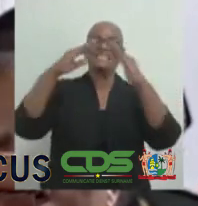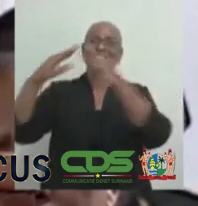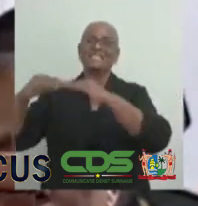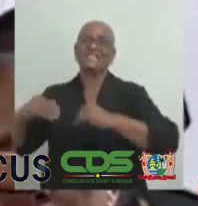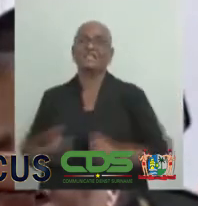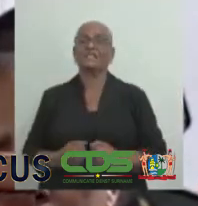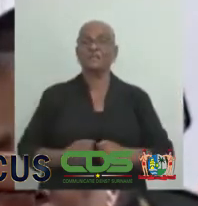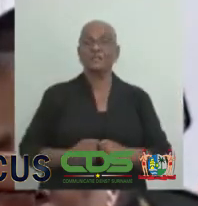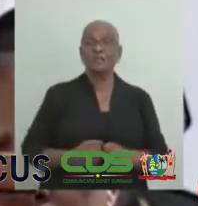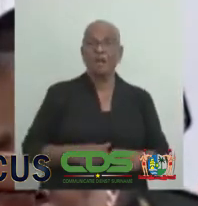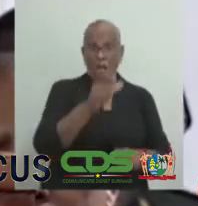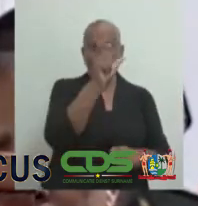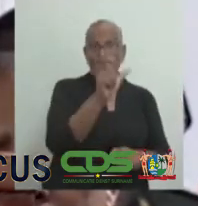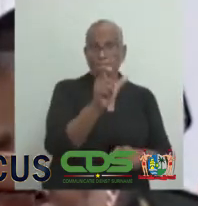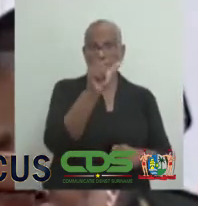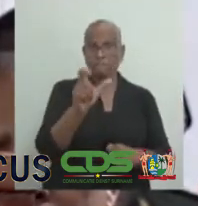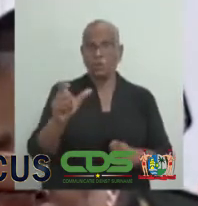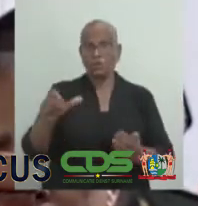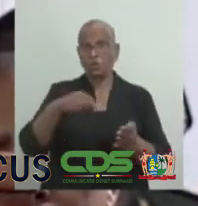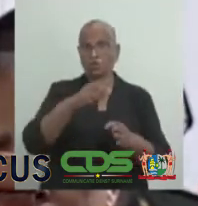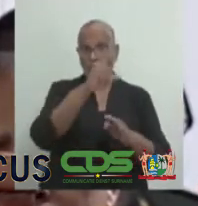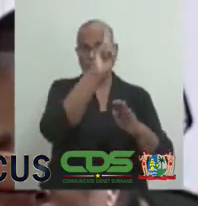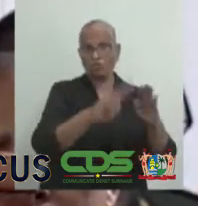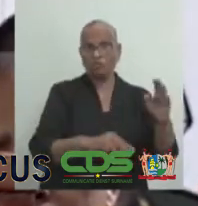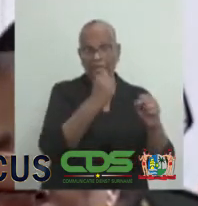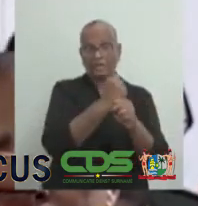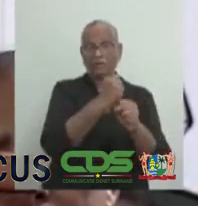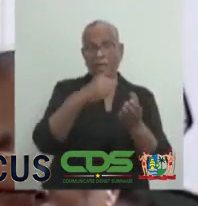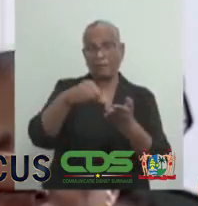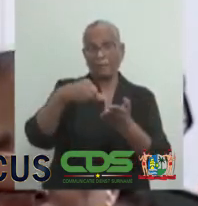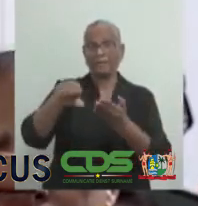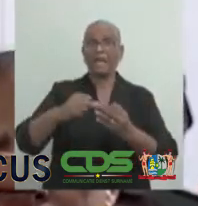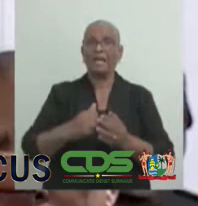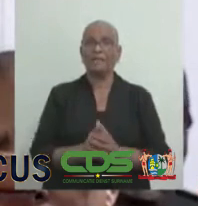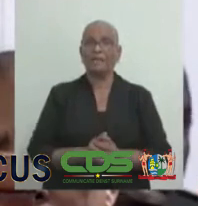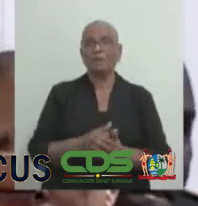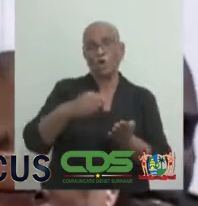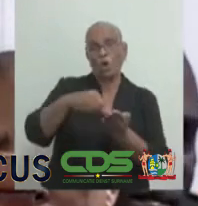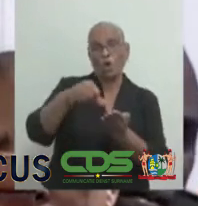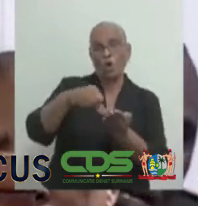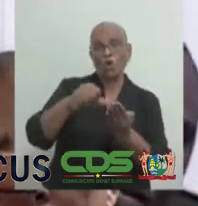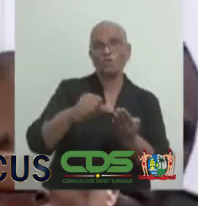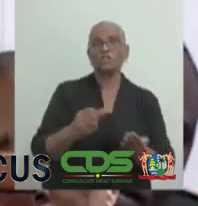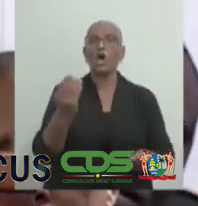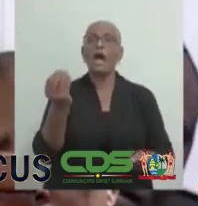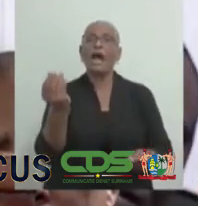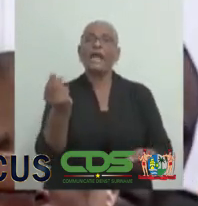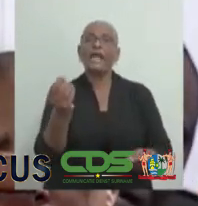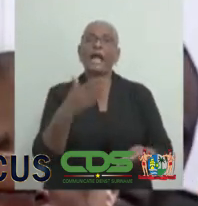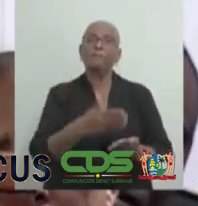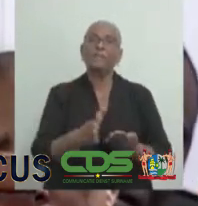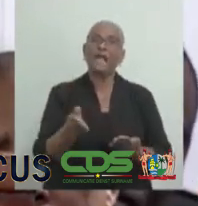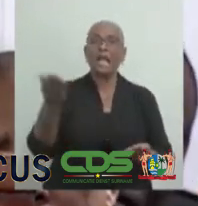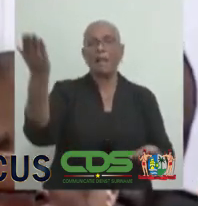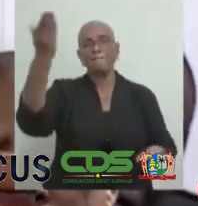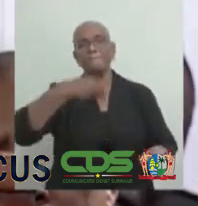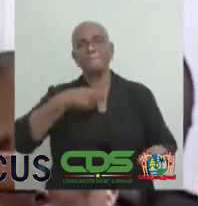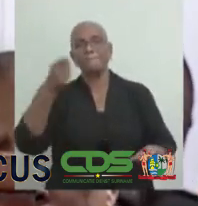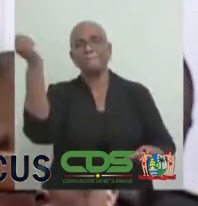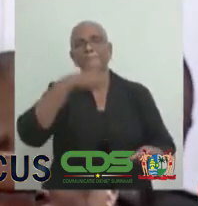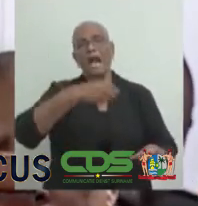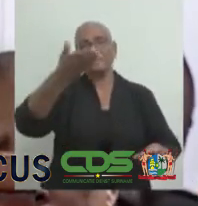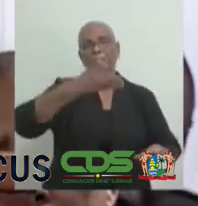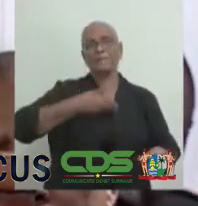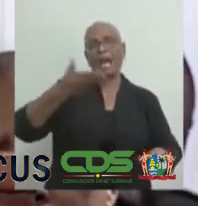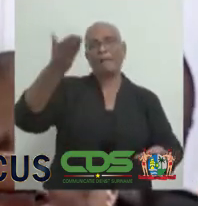de personeelsgerelateerde uitgaven gaat het met name om de kosten van lonen en salarissen, sociale